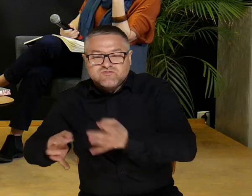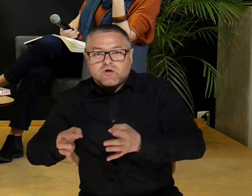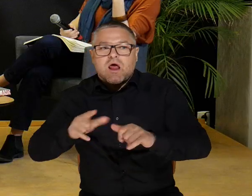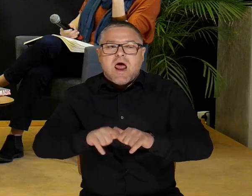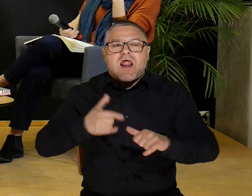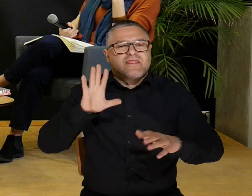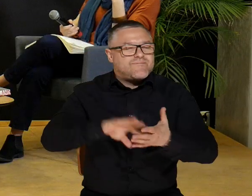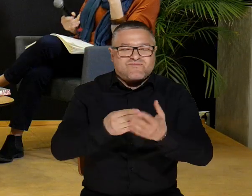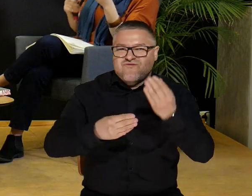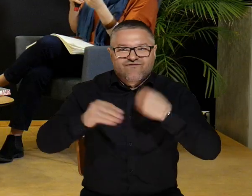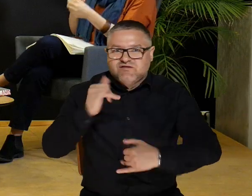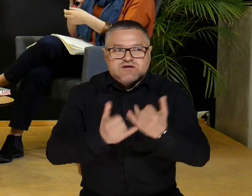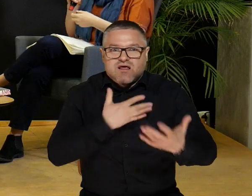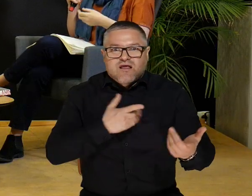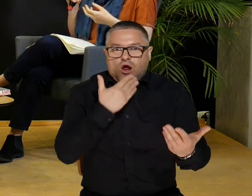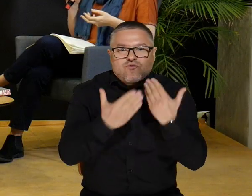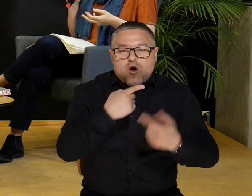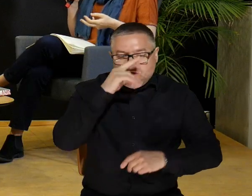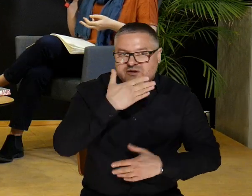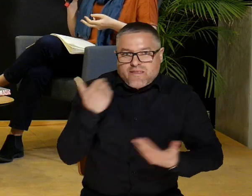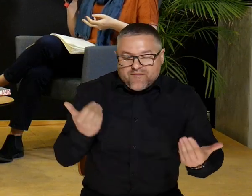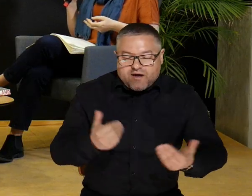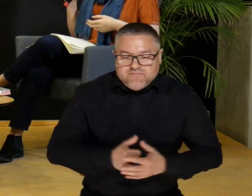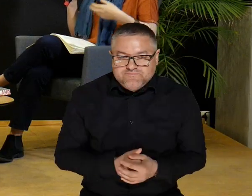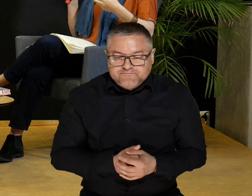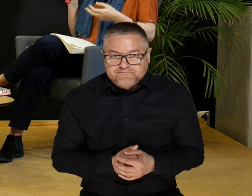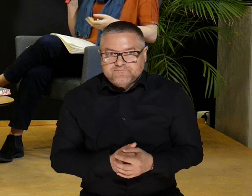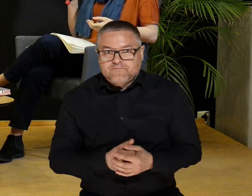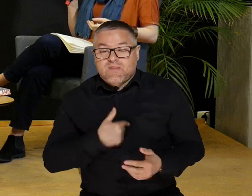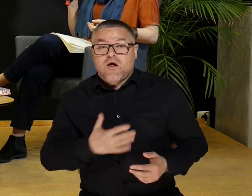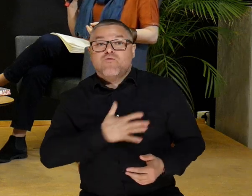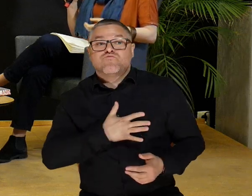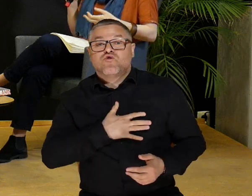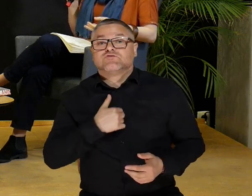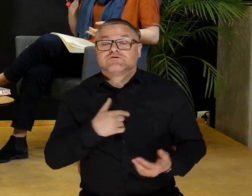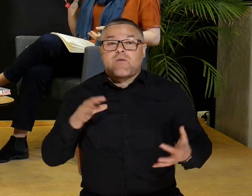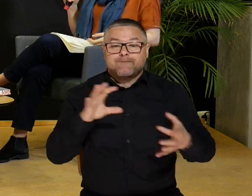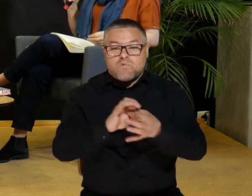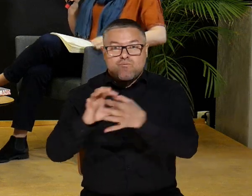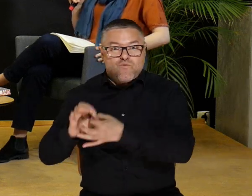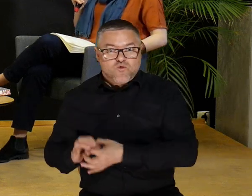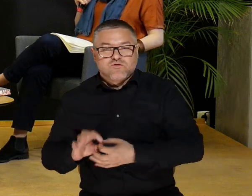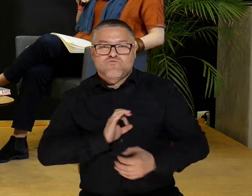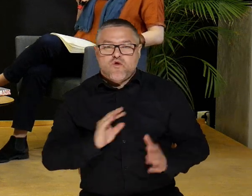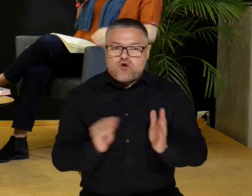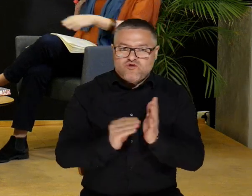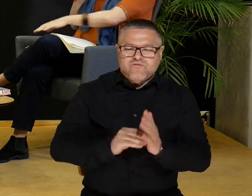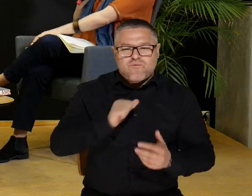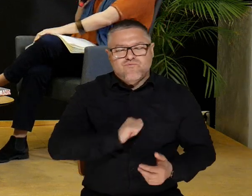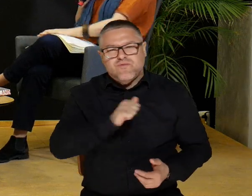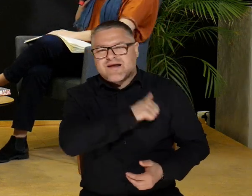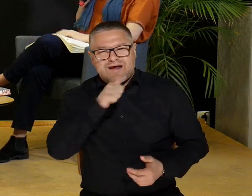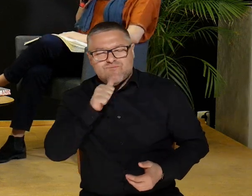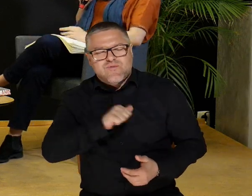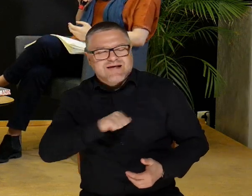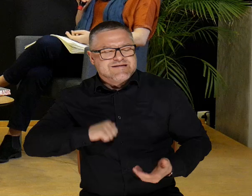ich dużo więcej. Powiedziałaś o tym łączeniu kropek. Mam takie poczucie też jakby z własnych doświadczeń prób pisarskich, tak jak